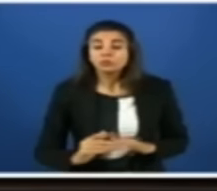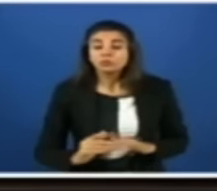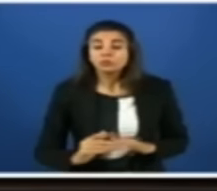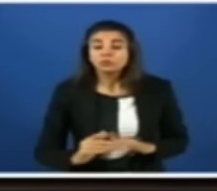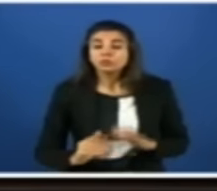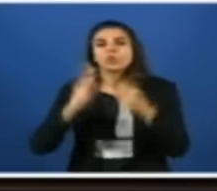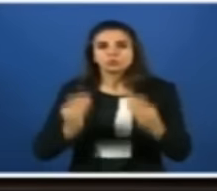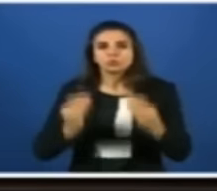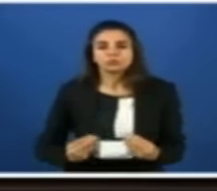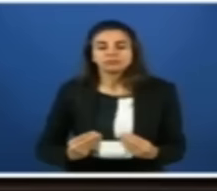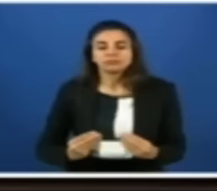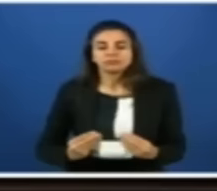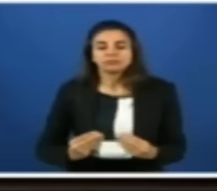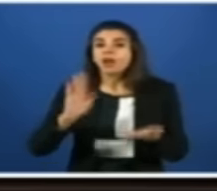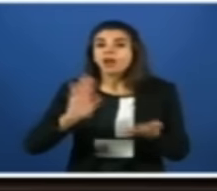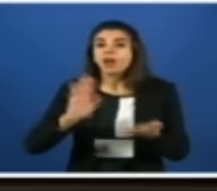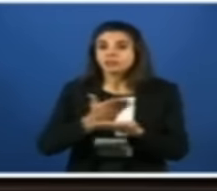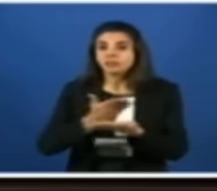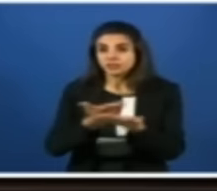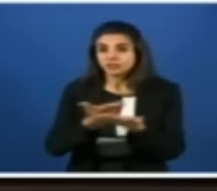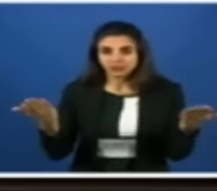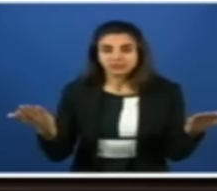bulur. Değerli arkadaşlar,